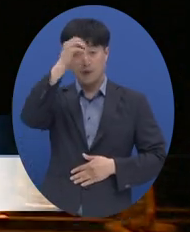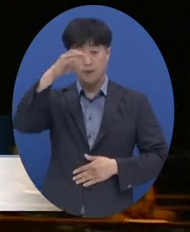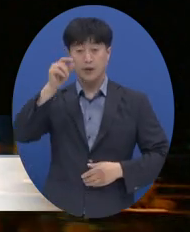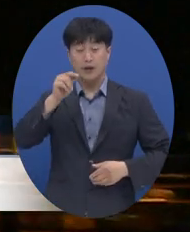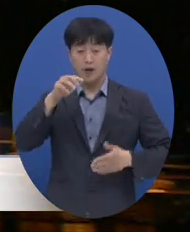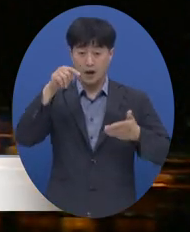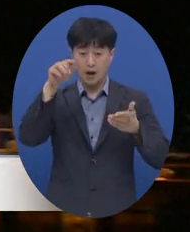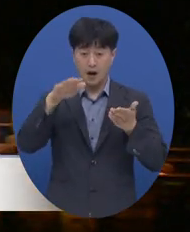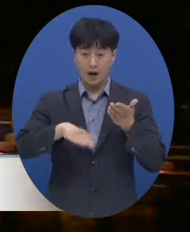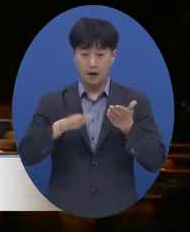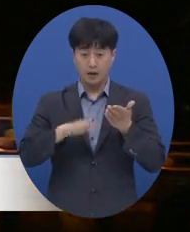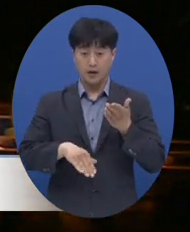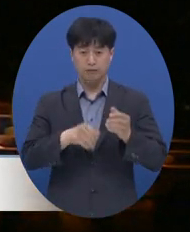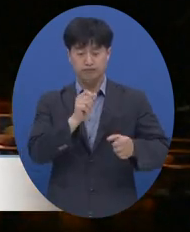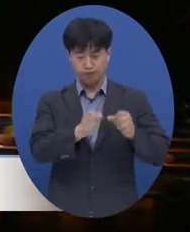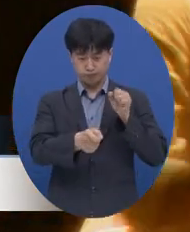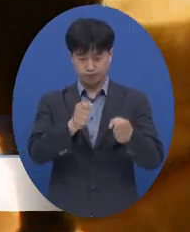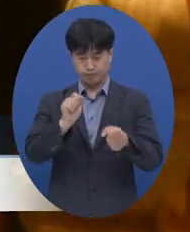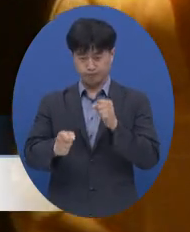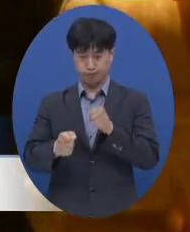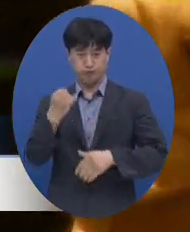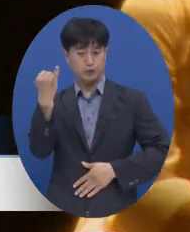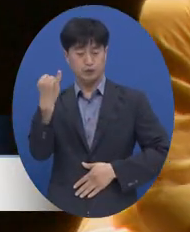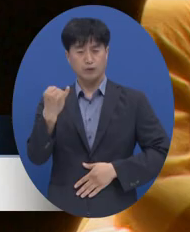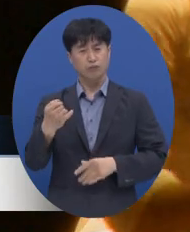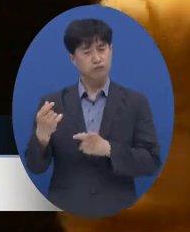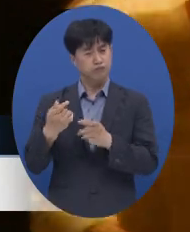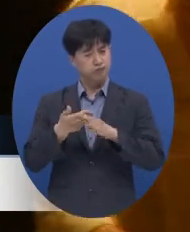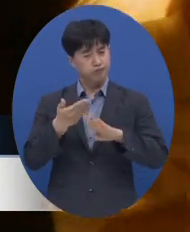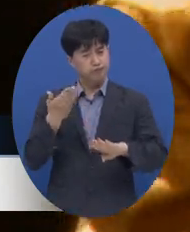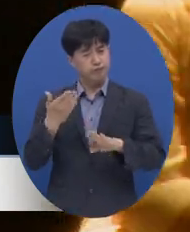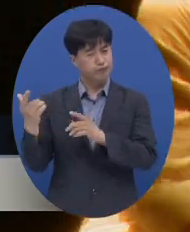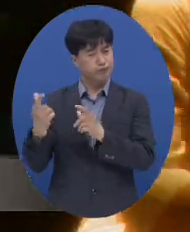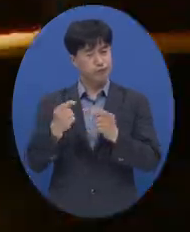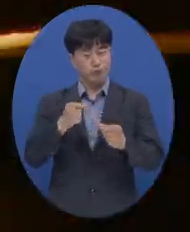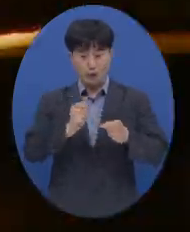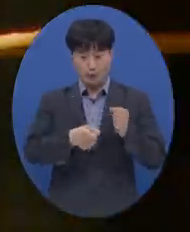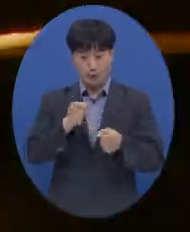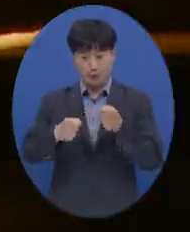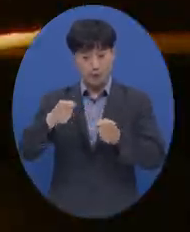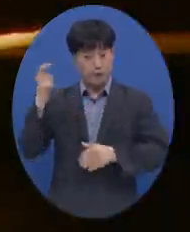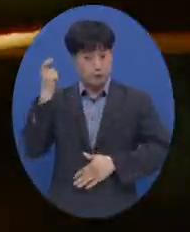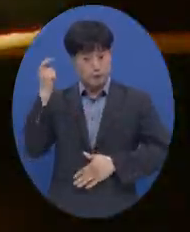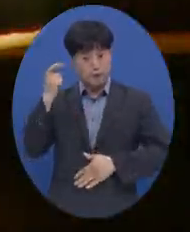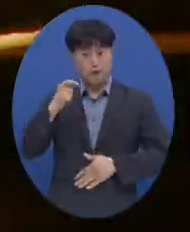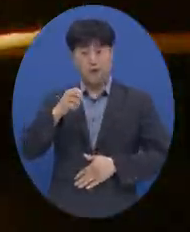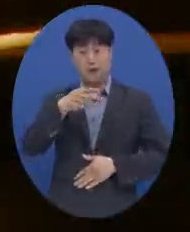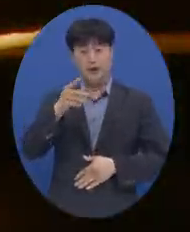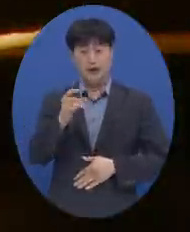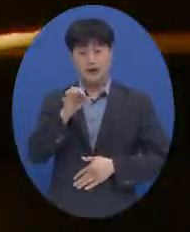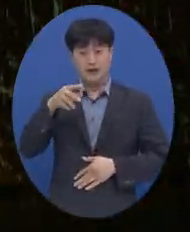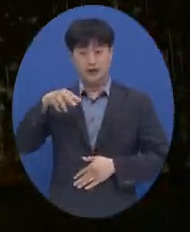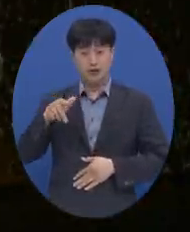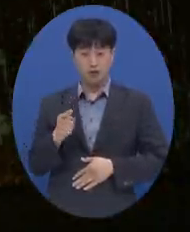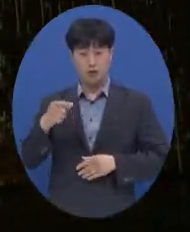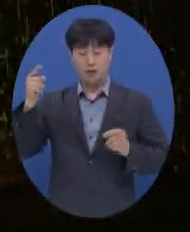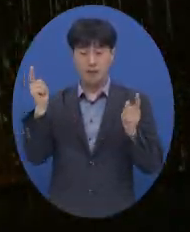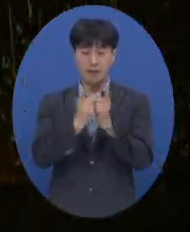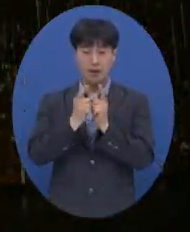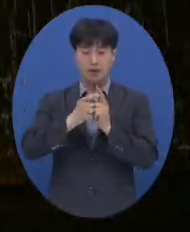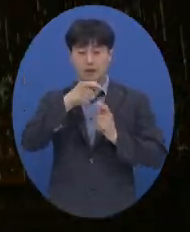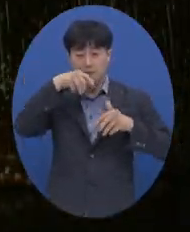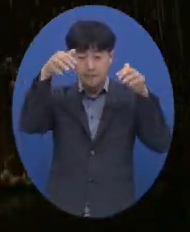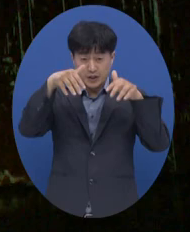별빛 아래 다듬이질하는 안악내들. 다른 듯 같은 방망이 소리와 레이저 조명이 만나 마치 여름날 장대비